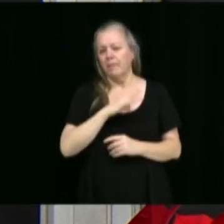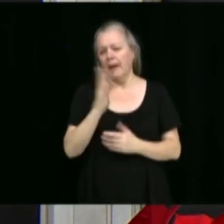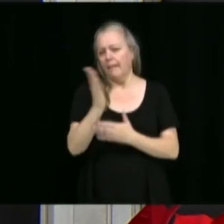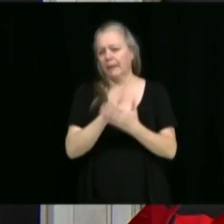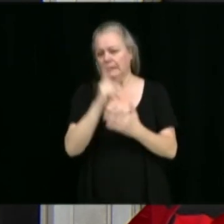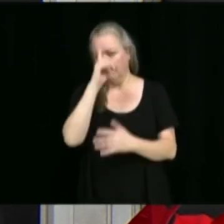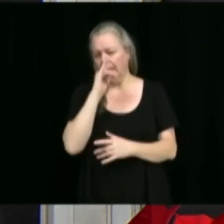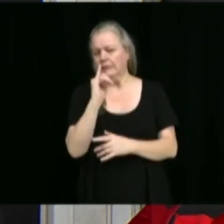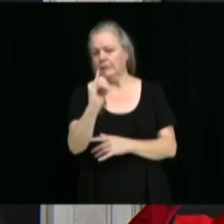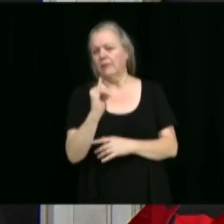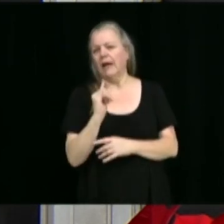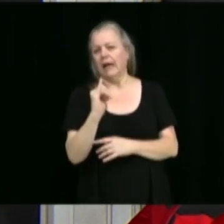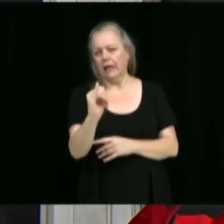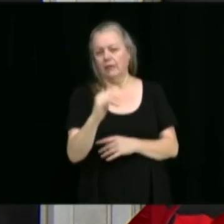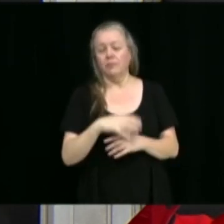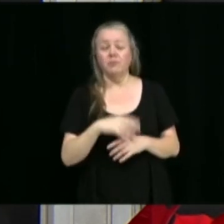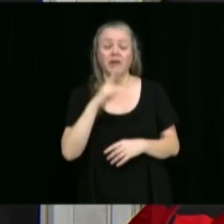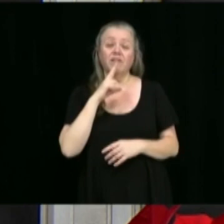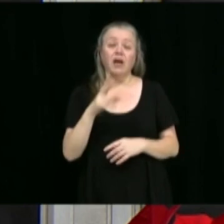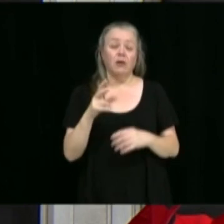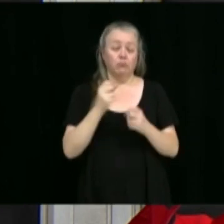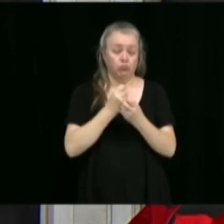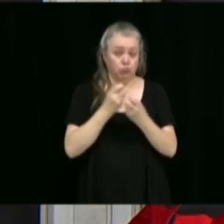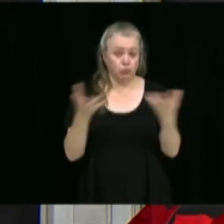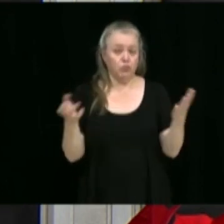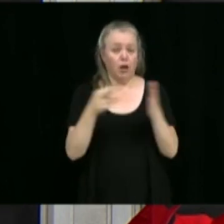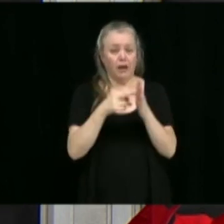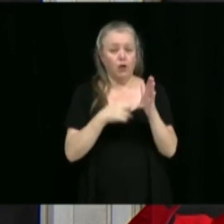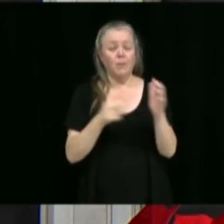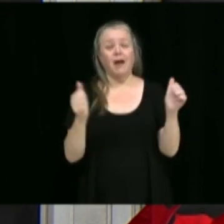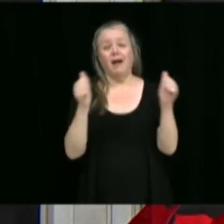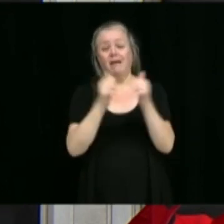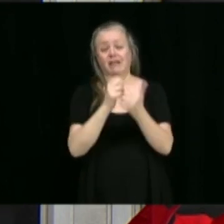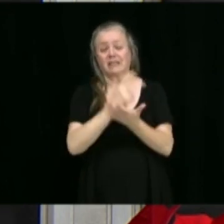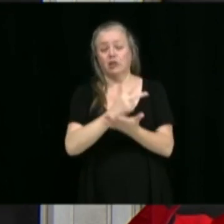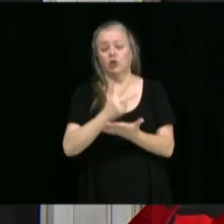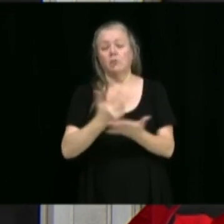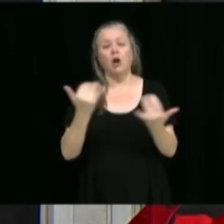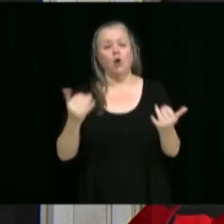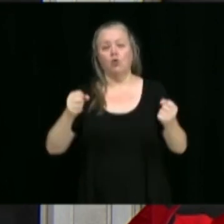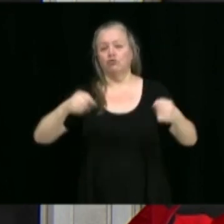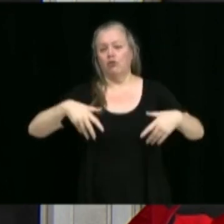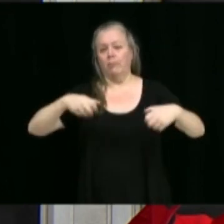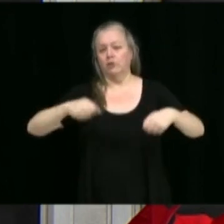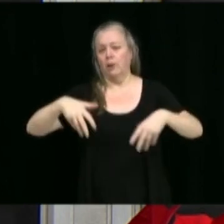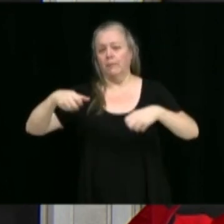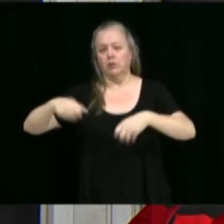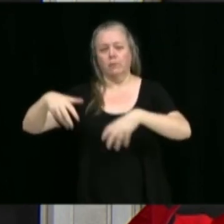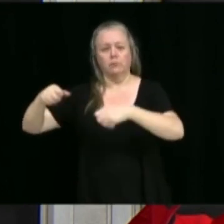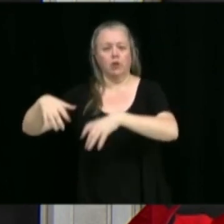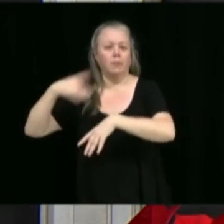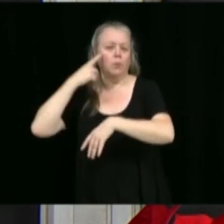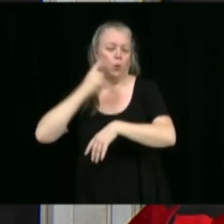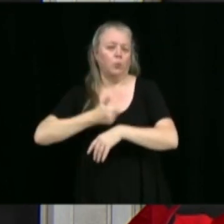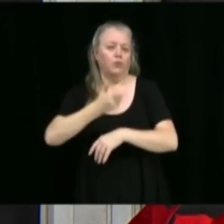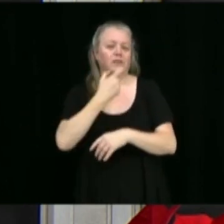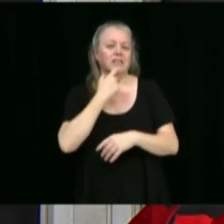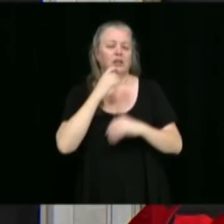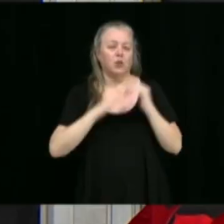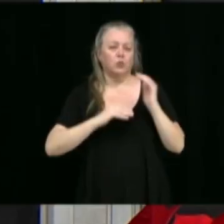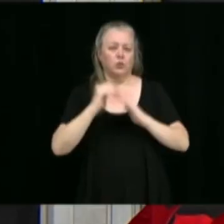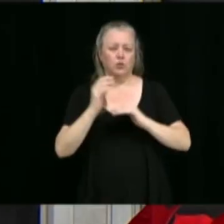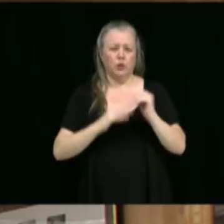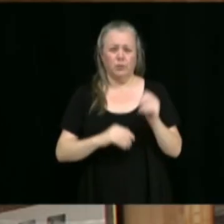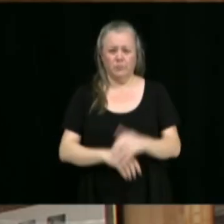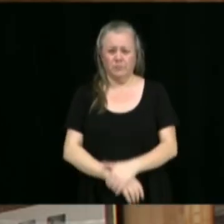plusieurs... réglementation en lien avec les stationnements qu'on est en train de faire tomber là, pour être plus facilitant sur la construction. OK.